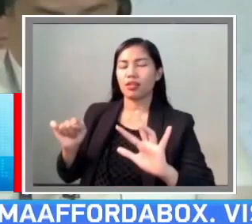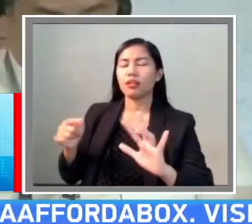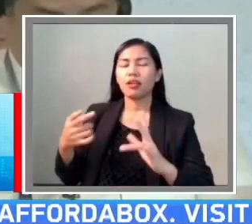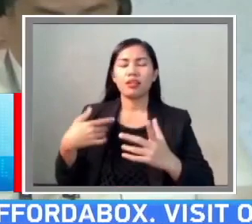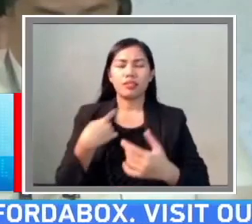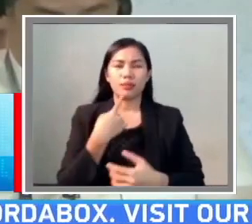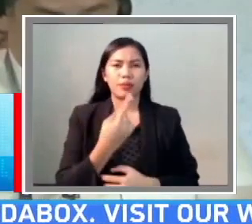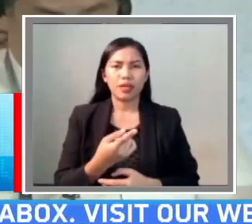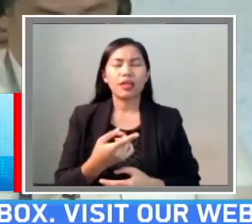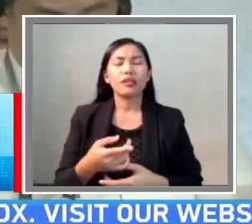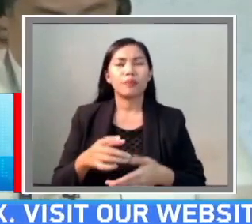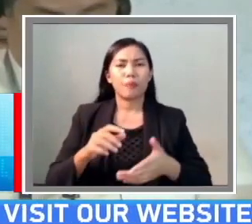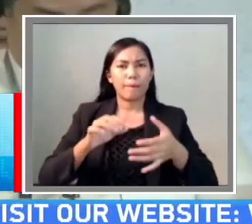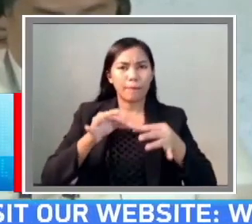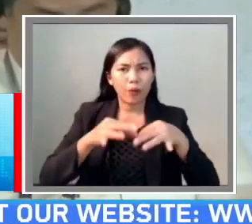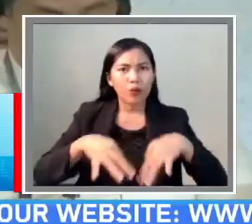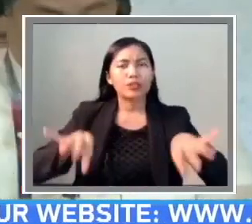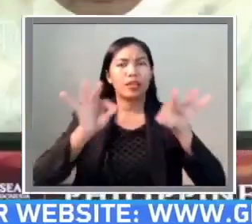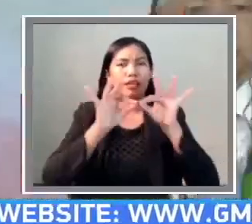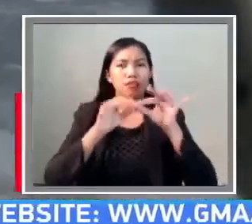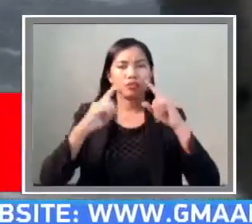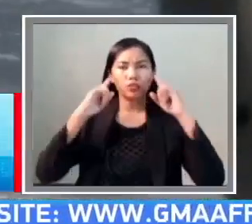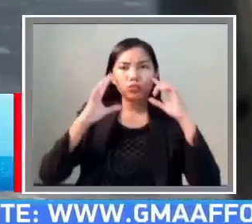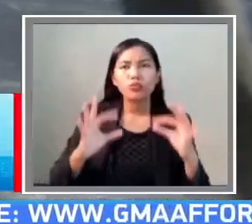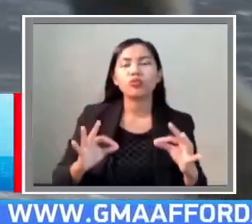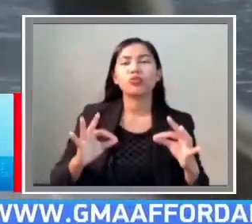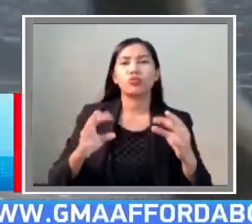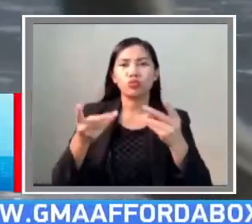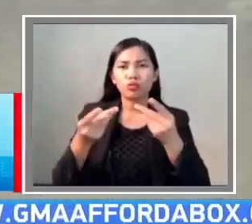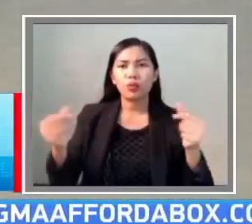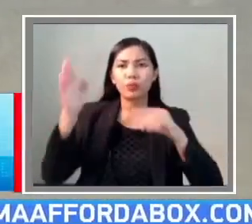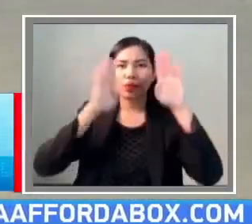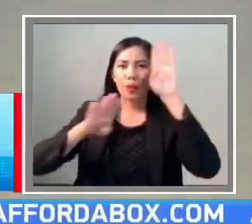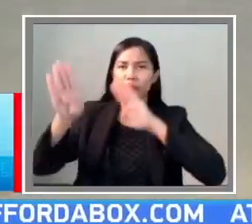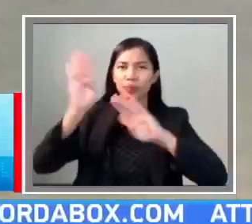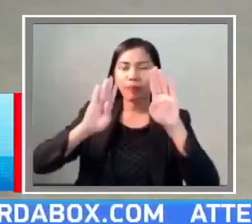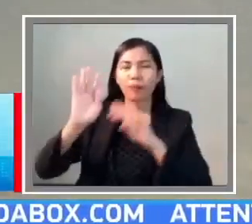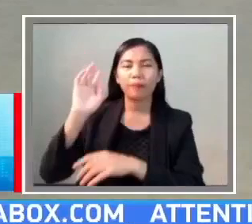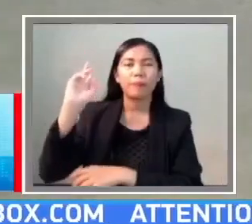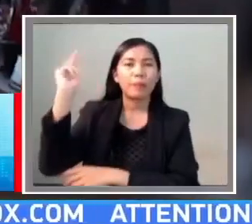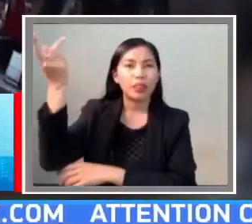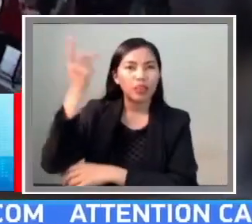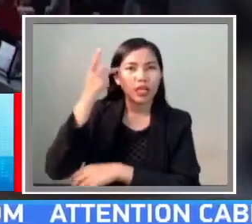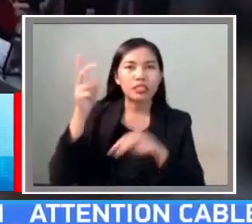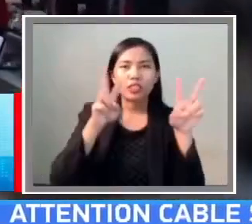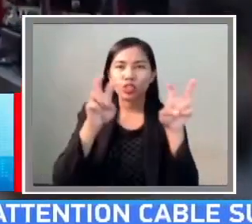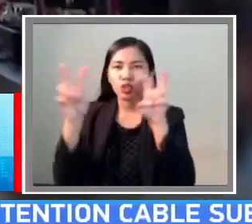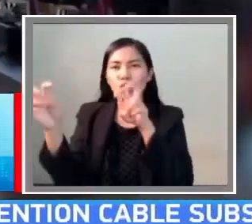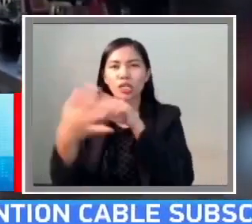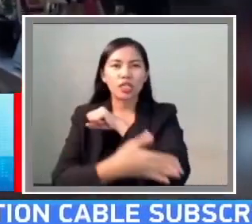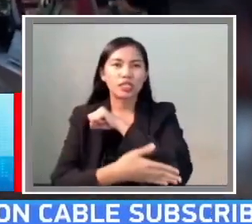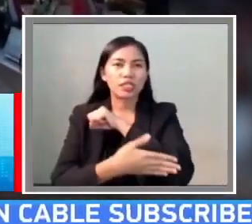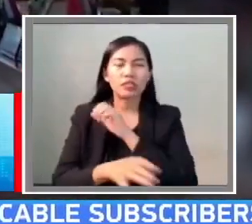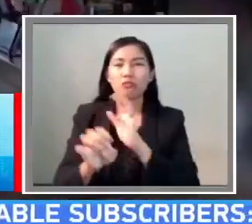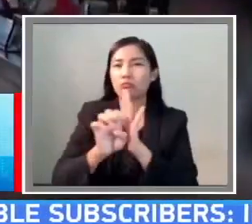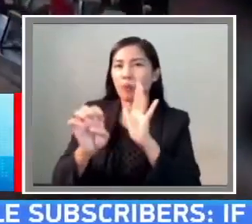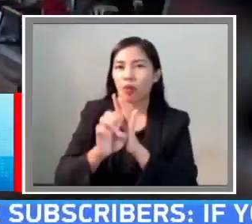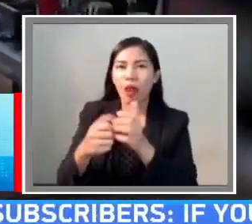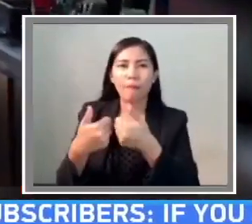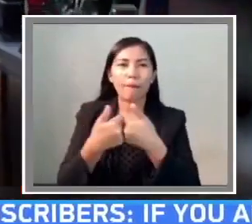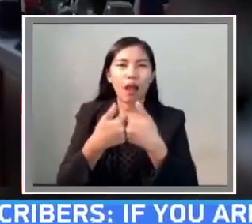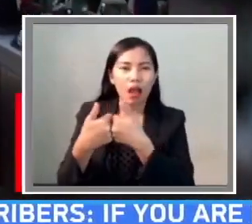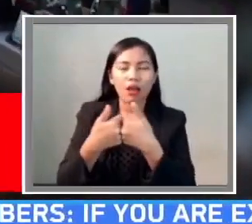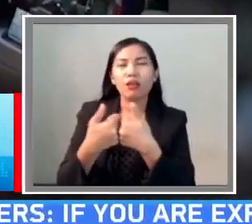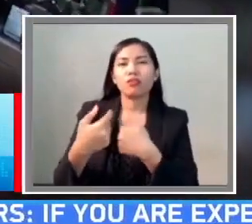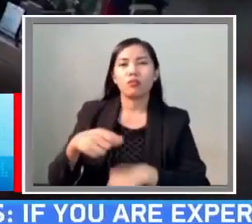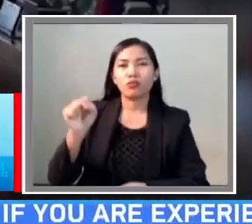at agad na tumugon sa mga geopolitical issue gaya ng agawan ng teritoryo sa South China Sea. Sa interface kasama ang mga kinatawa ng ASEAN